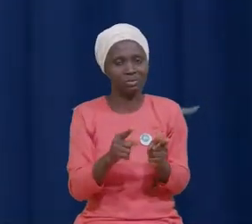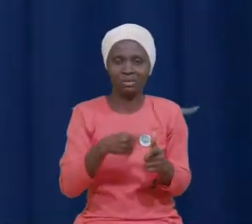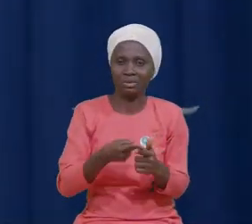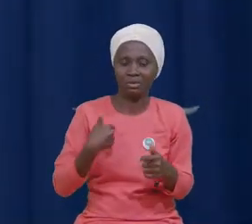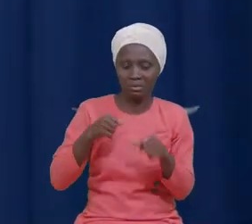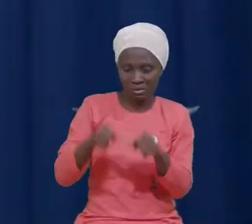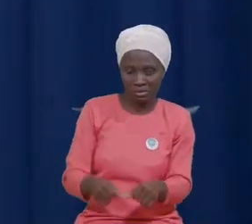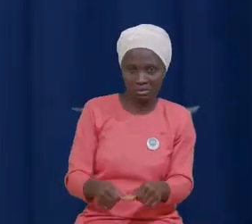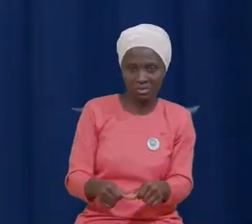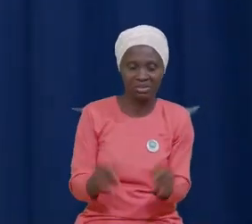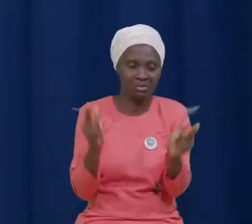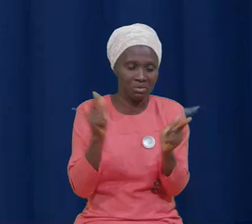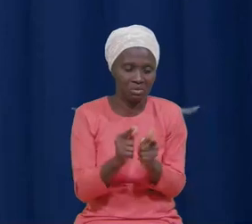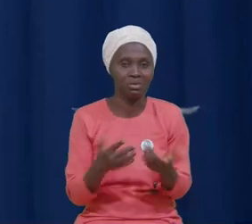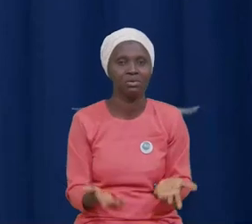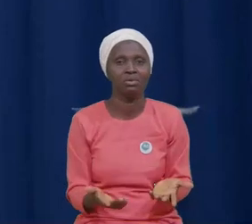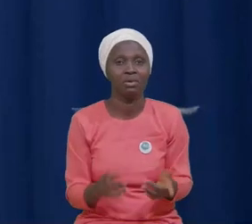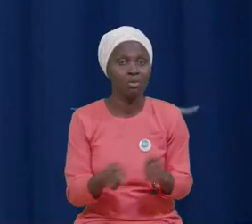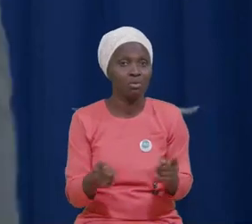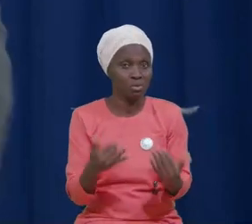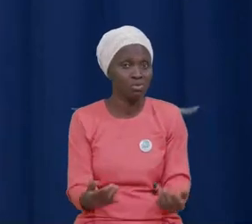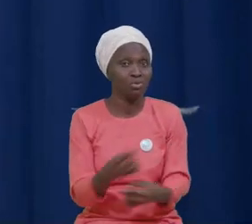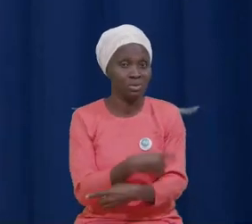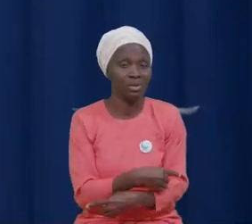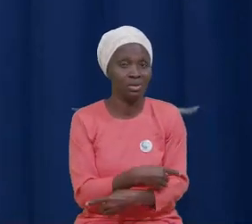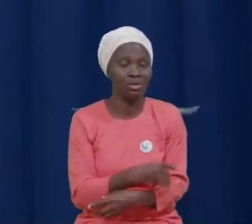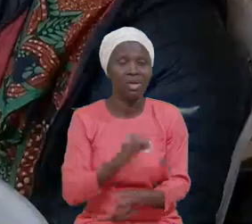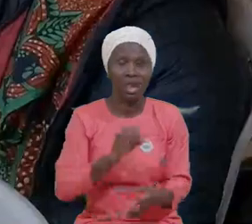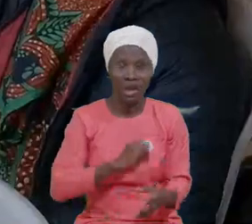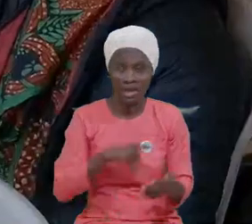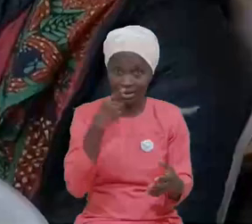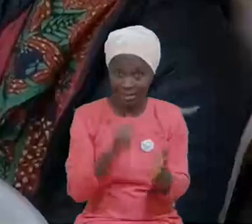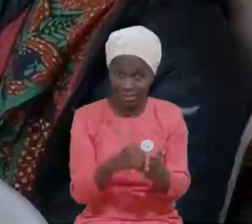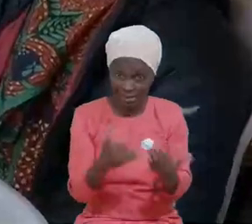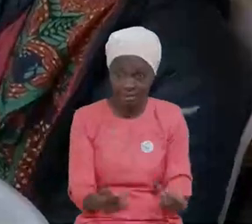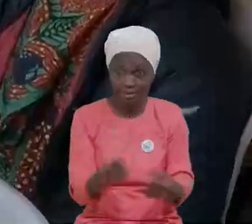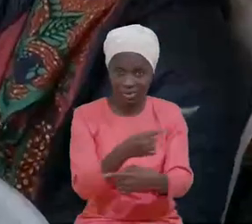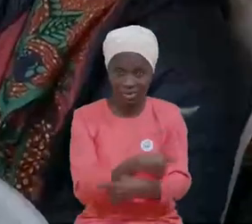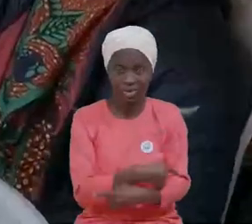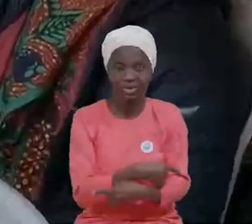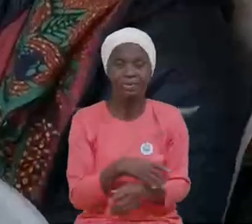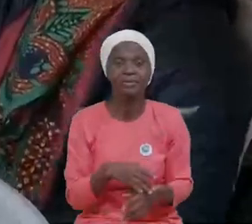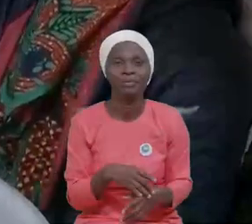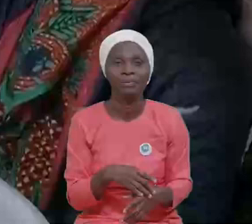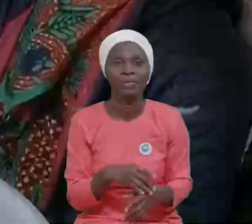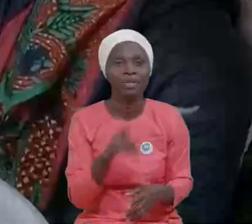et nous demeurons petits. Mais aujourd'hui, j'ai dit aujourd'hui,